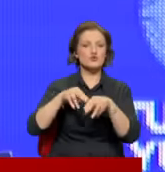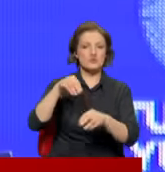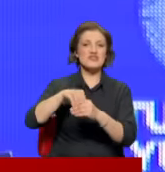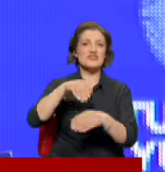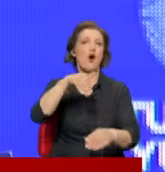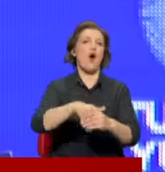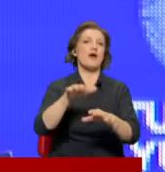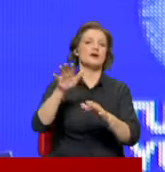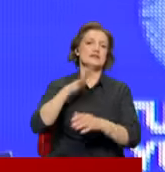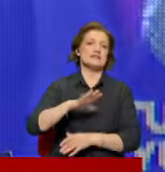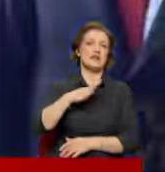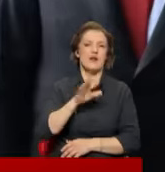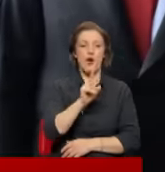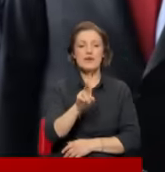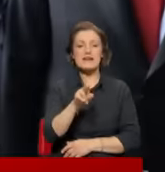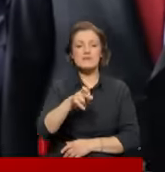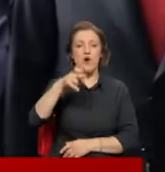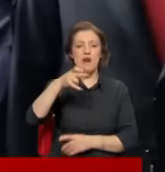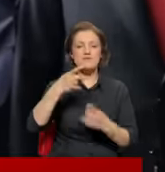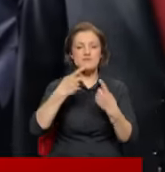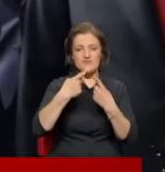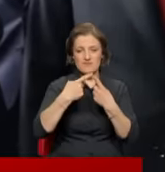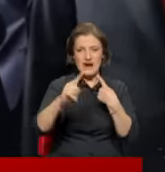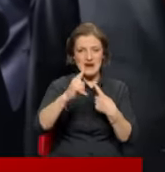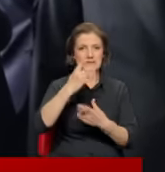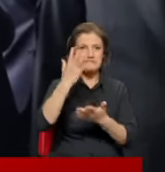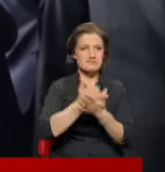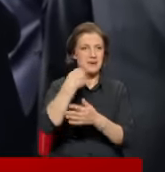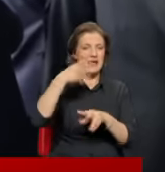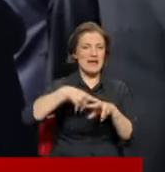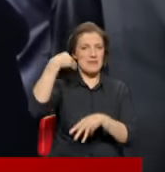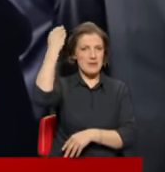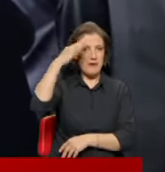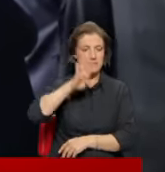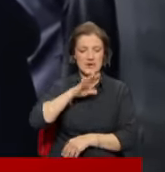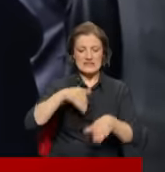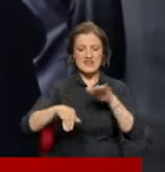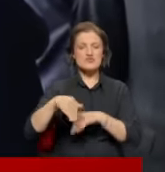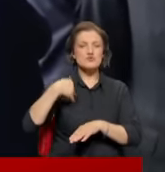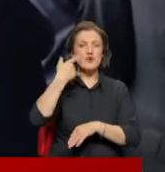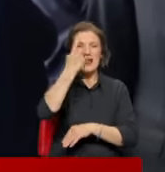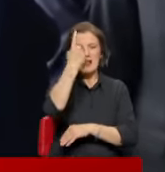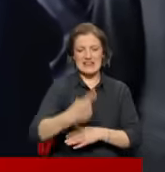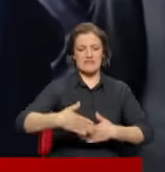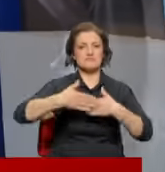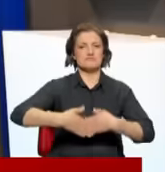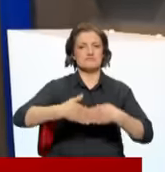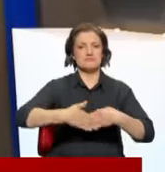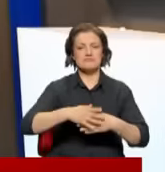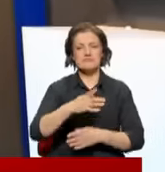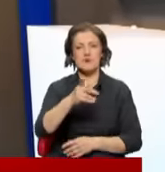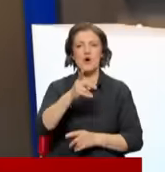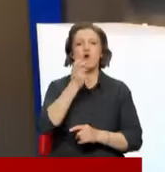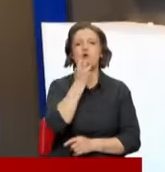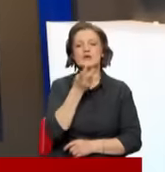oy istemişti. 12 puan farkla seçimi kazanan Ekrem İmamoğlu'yla seçim sonrası ilk kez el sıkıştılar.